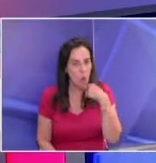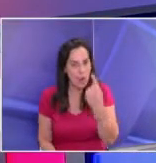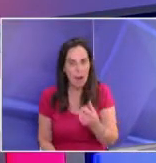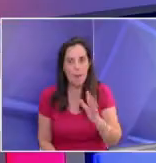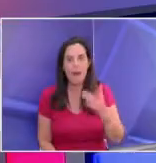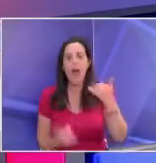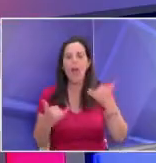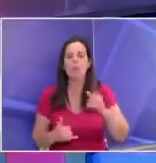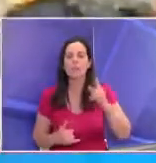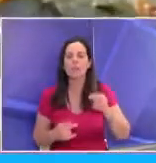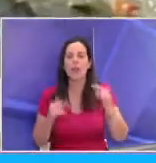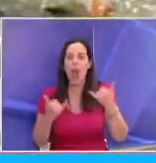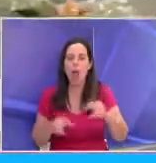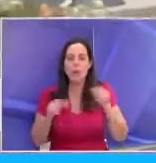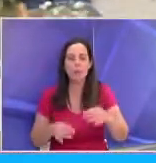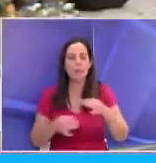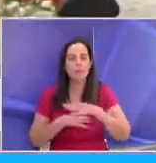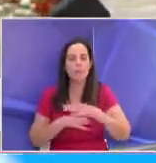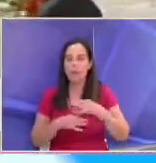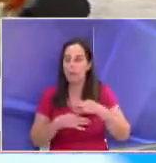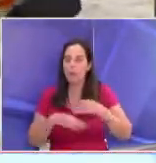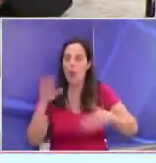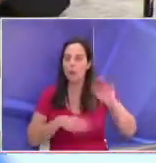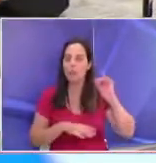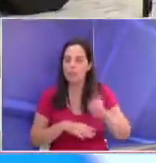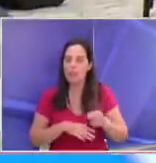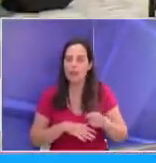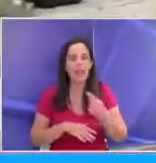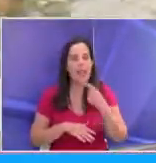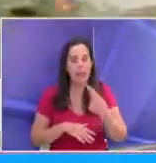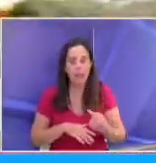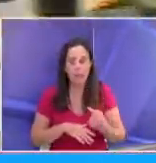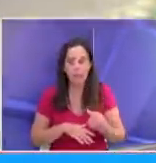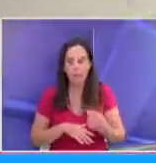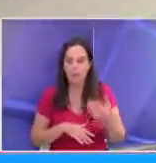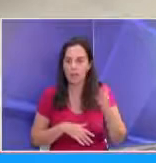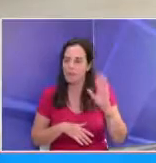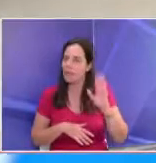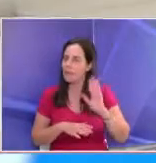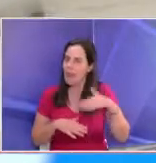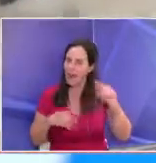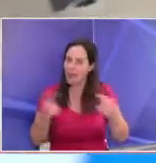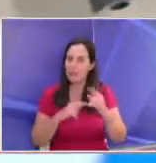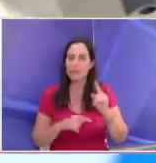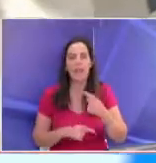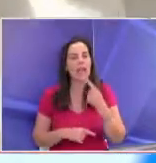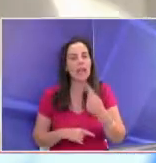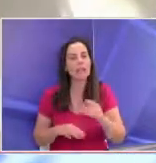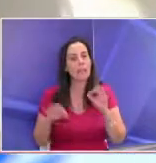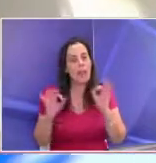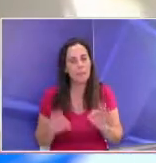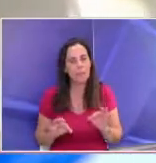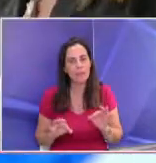מה היה היום הזה צריך לבוא? היום הזה מבחינתי, מבחינת הרוב, היה צריך לדבר, ואז נתווכח, אין בעיה. אבל צריך לדבר